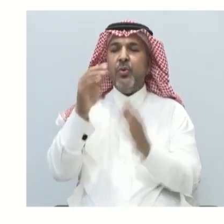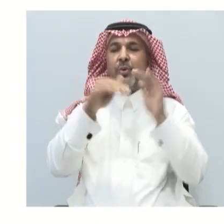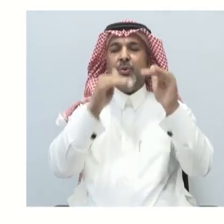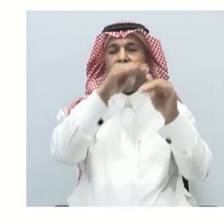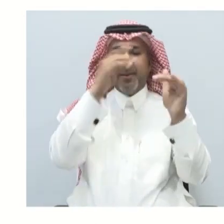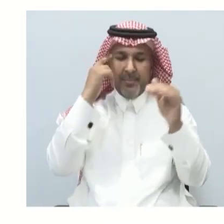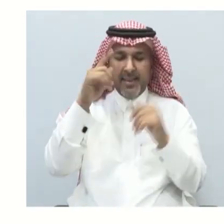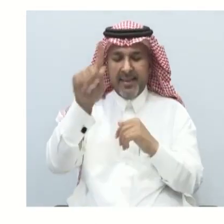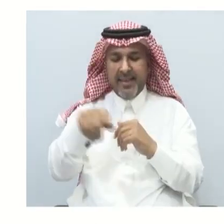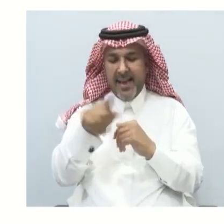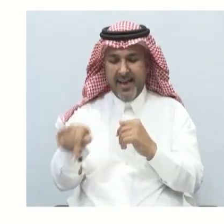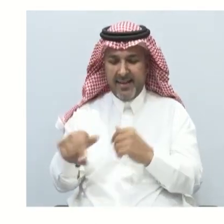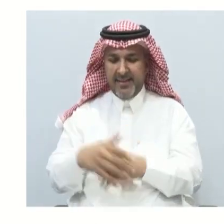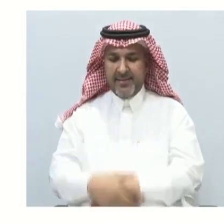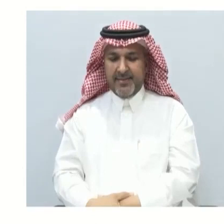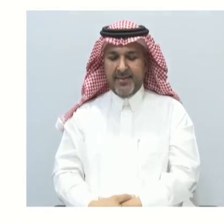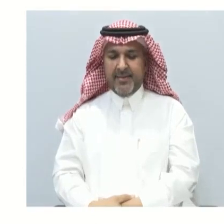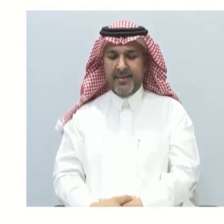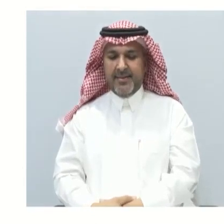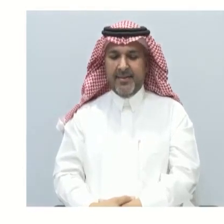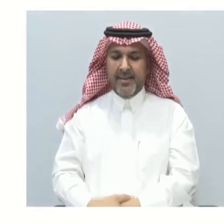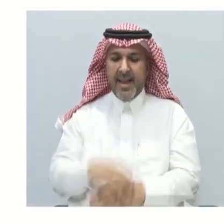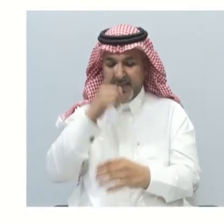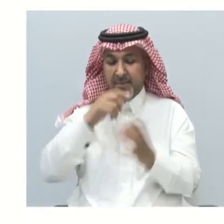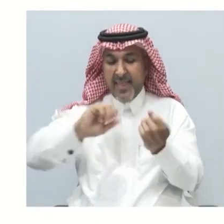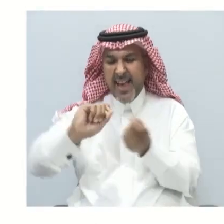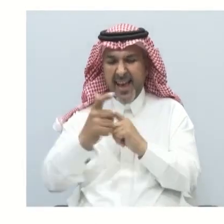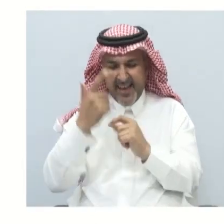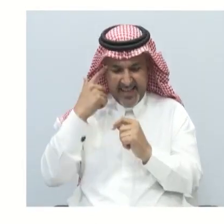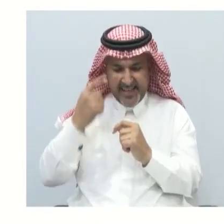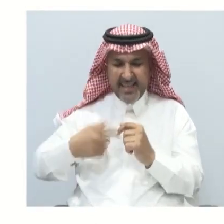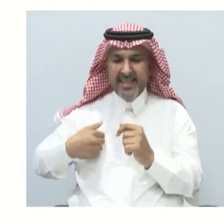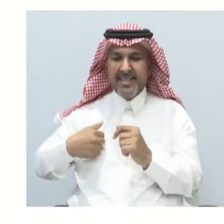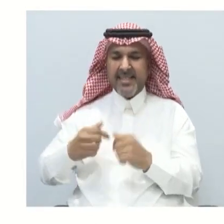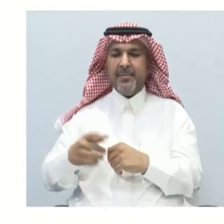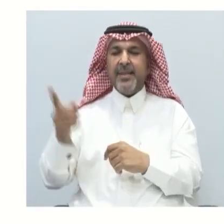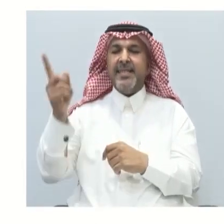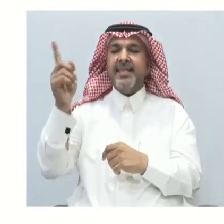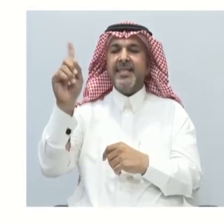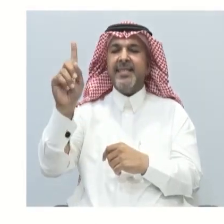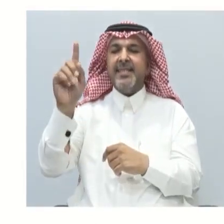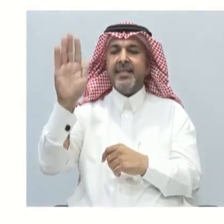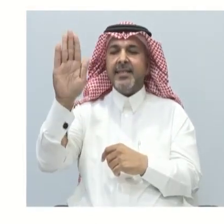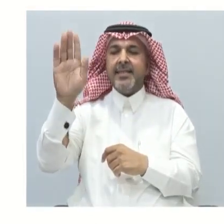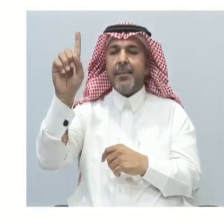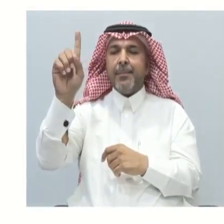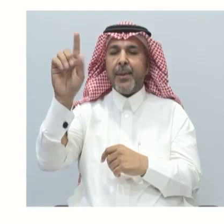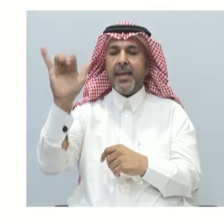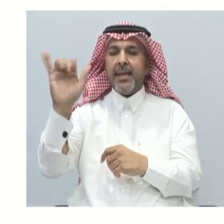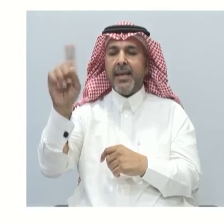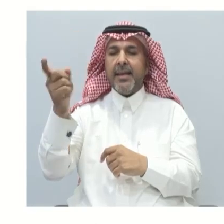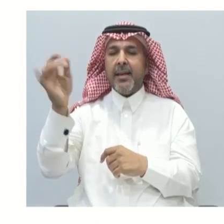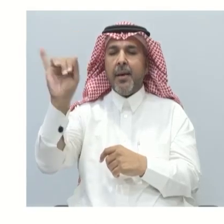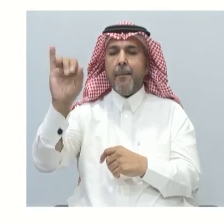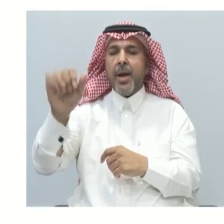والارتباط بيرس نقول ارتباط س هو العباره الصحيحه سبرمان هو الذي يكشف عن قوه واتجاه